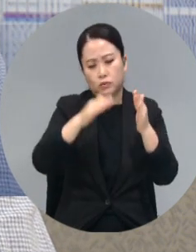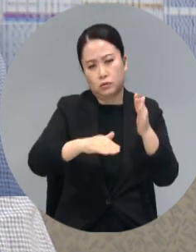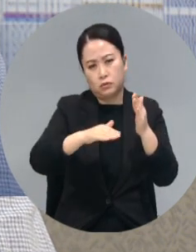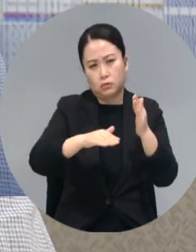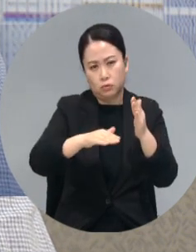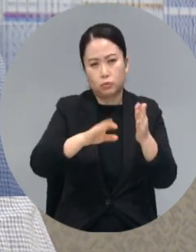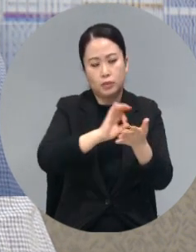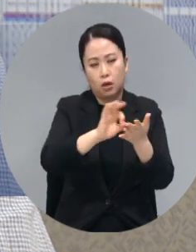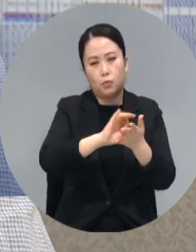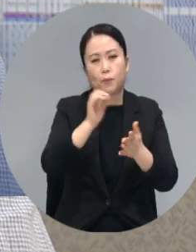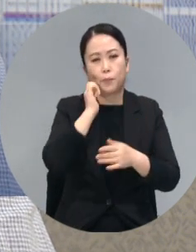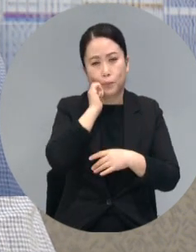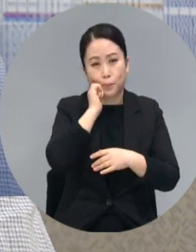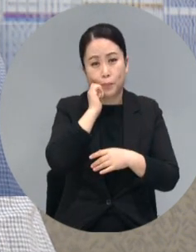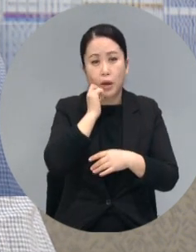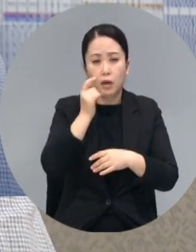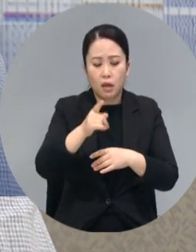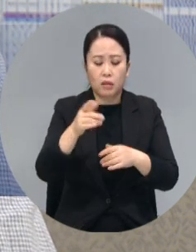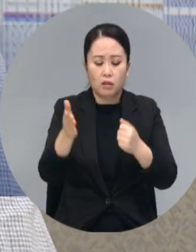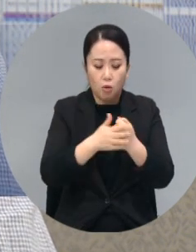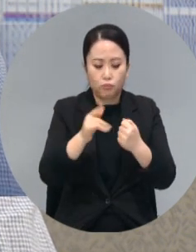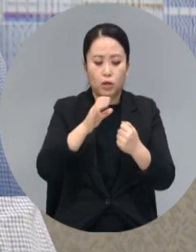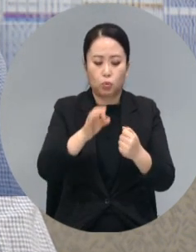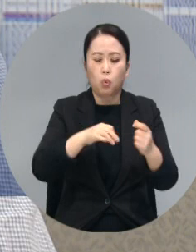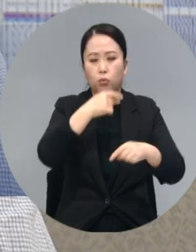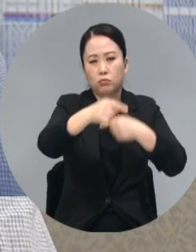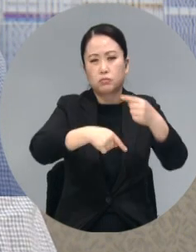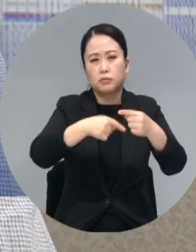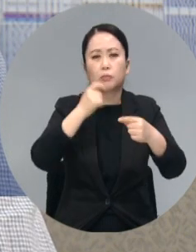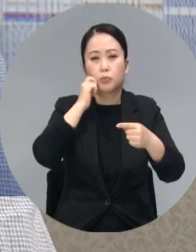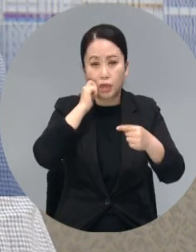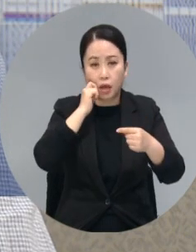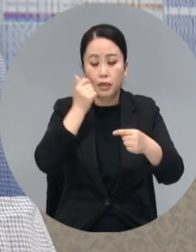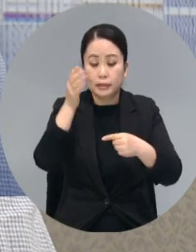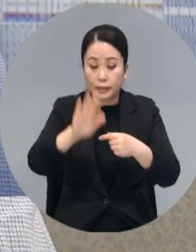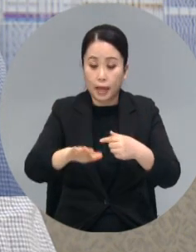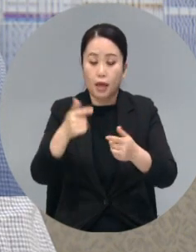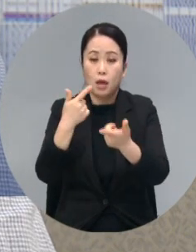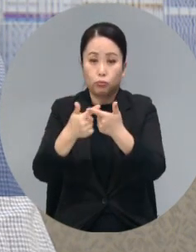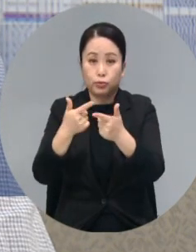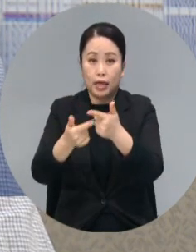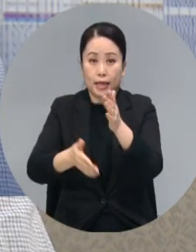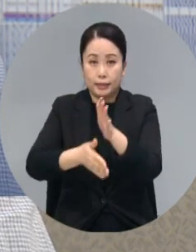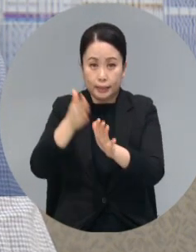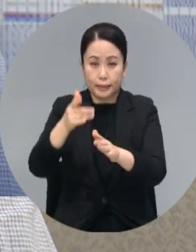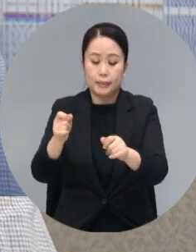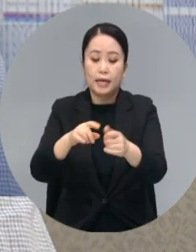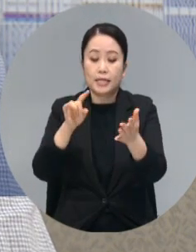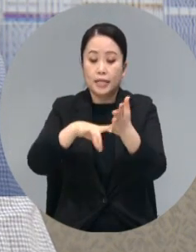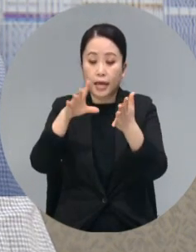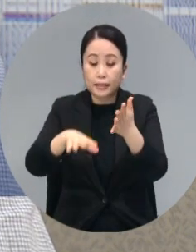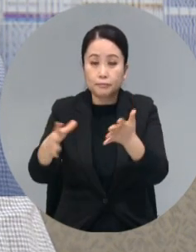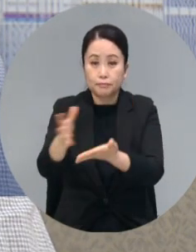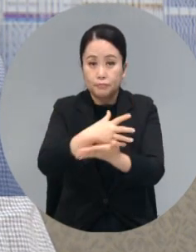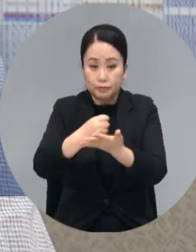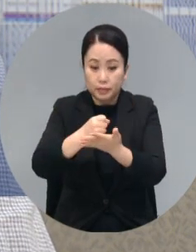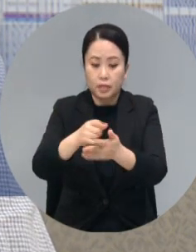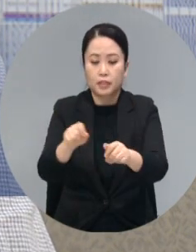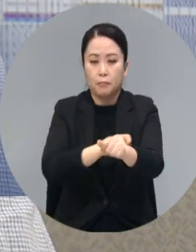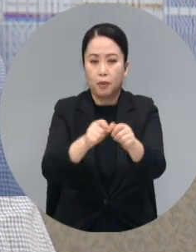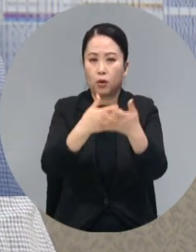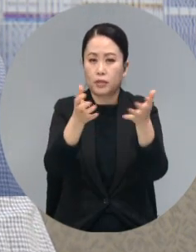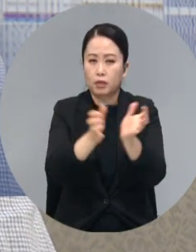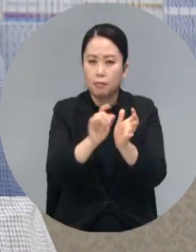사실상 환가하는 데 어려움이 있었습니다. 그래서 저희 부산시 징세특별기동팀에서 이 환가 방법에